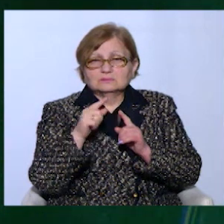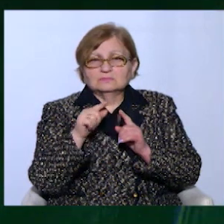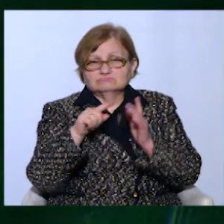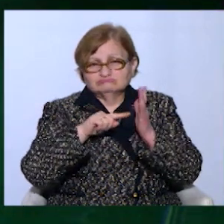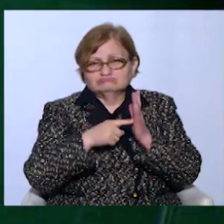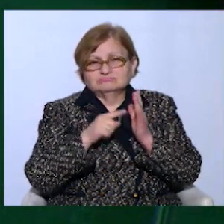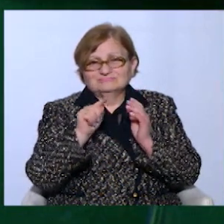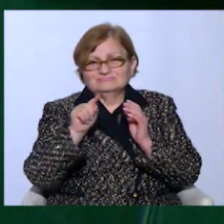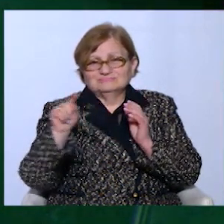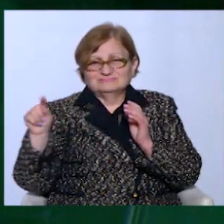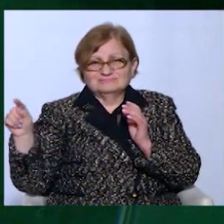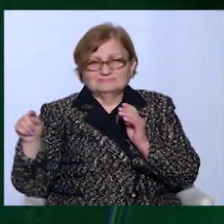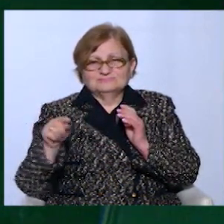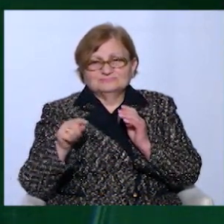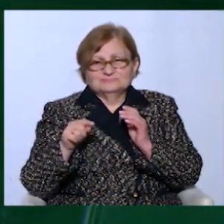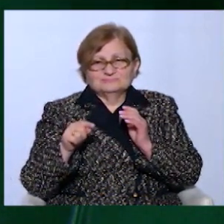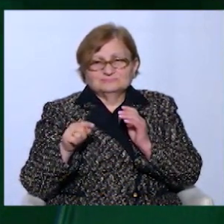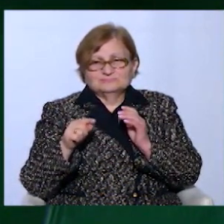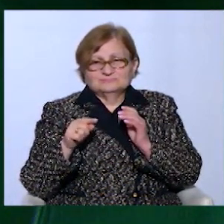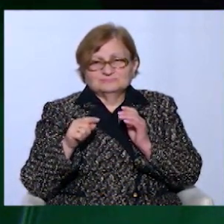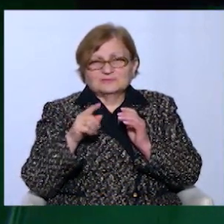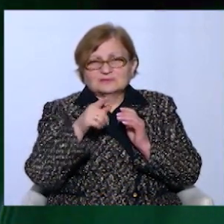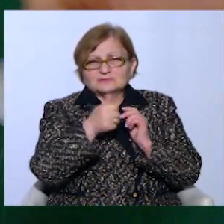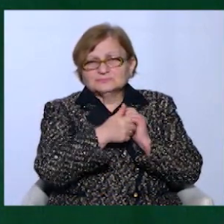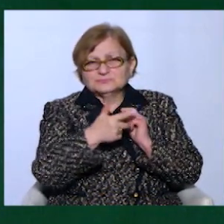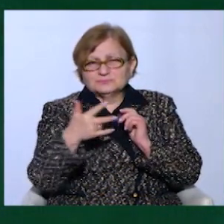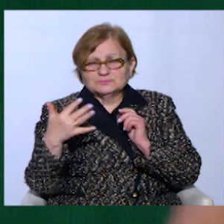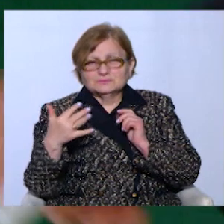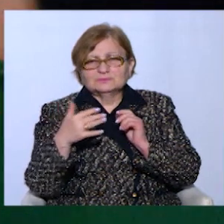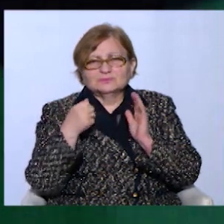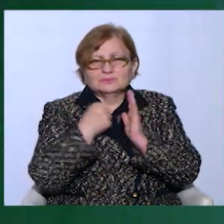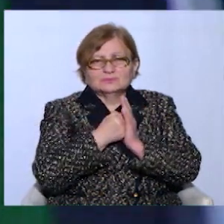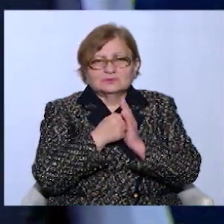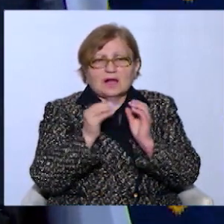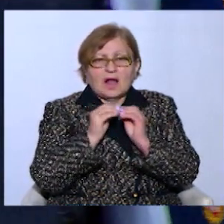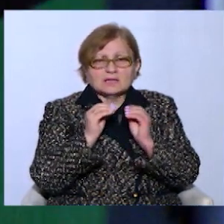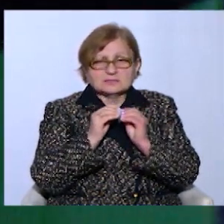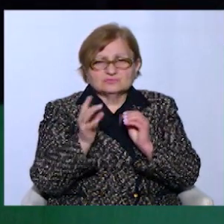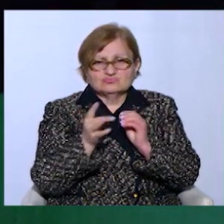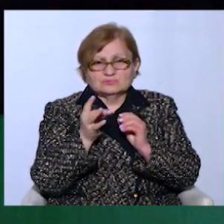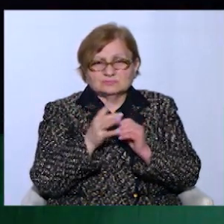შემდეგ დამატებული 1 მე 7-დი 10 ჯერ